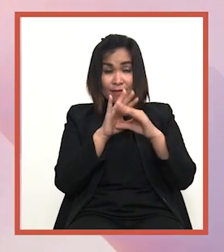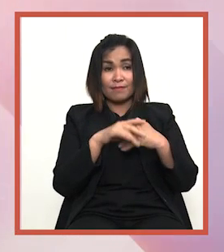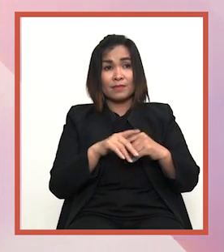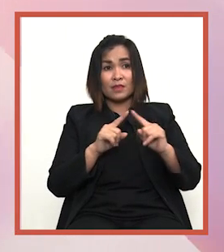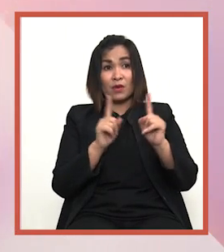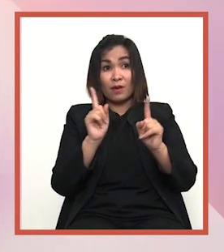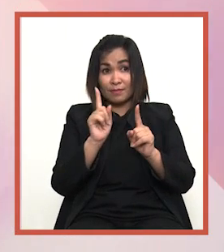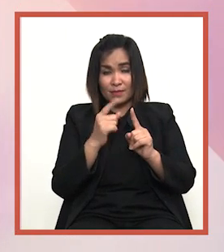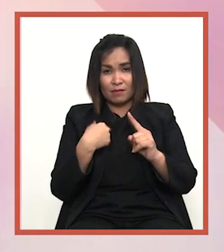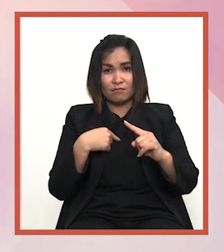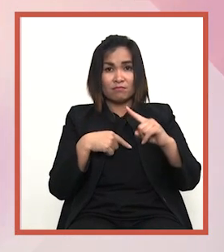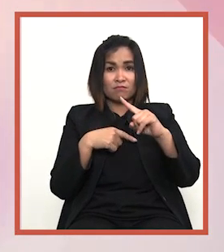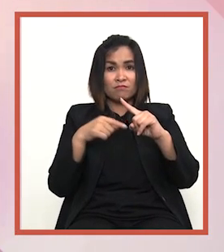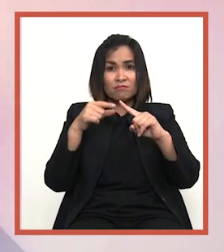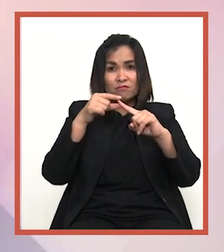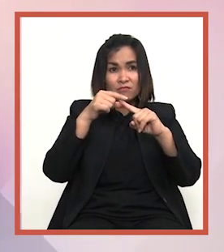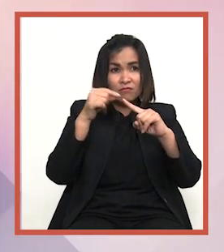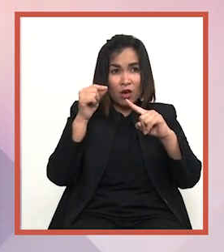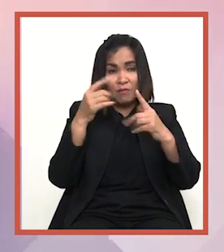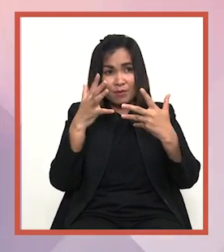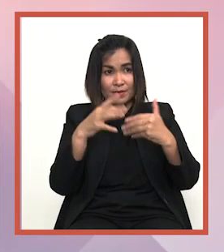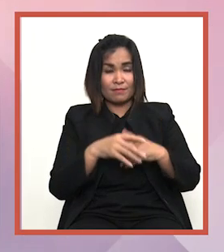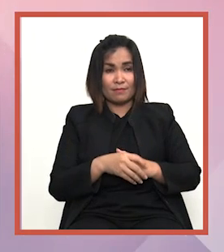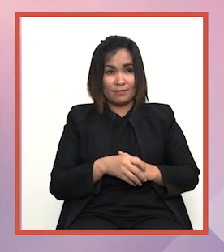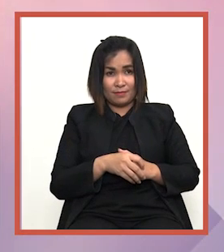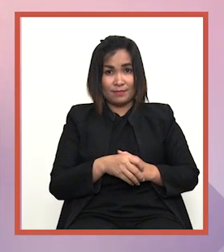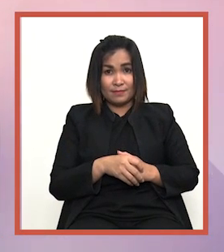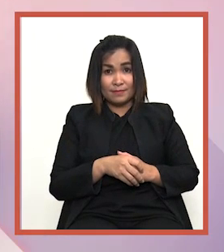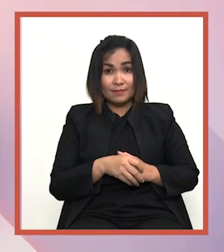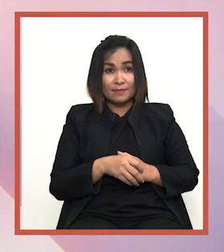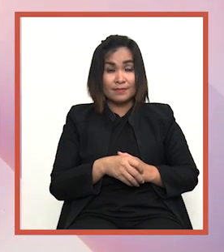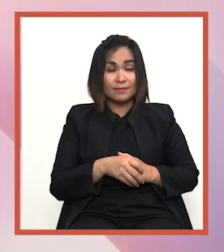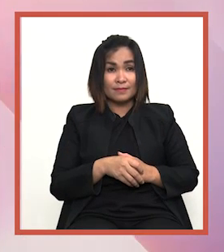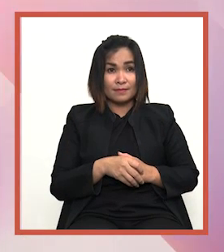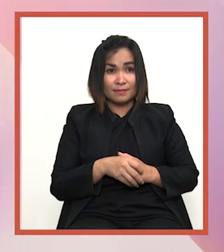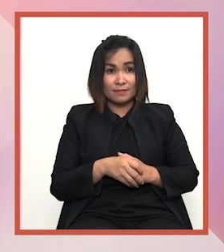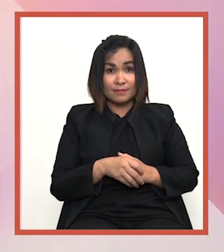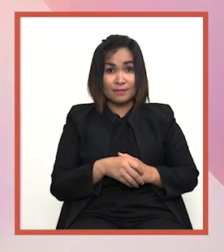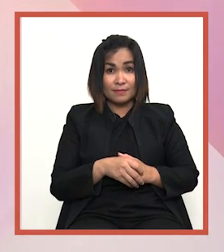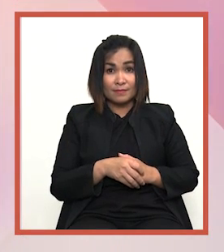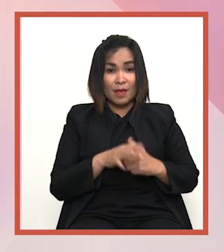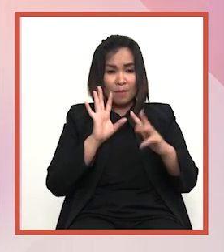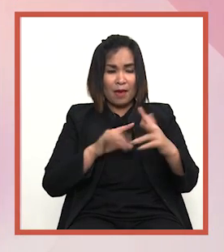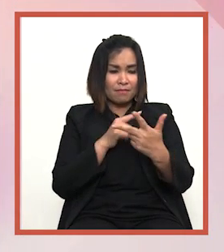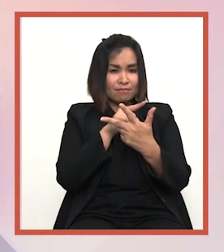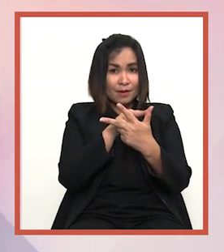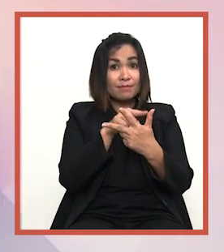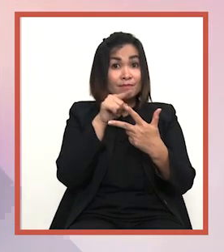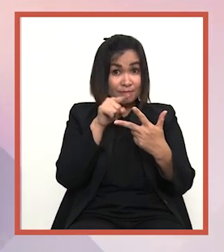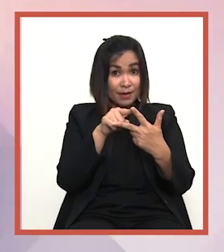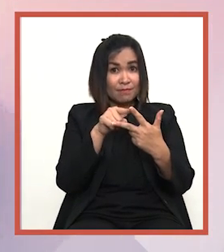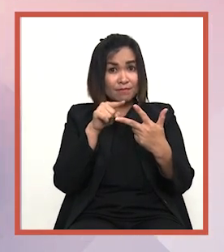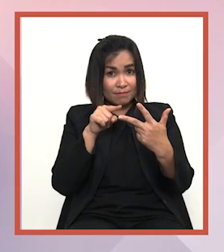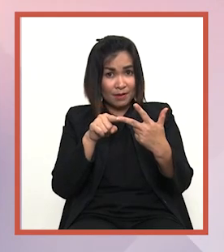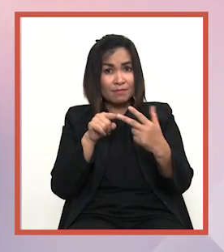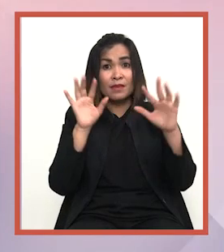แต่ไม่มีลูกศร นะครับเหมือนตัวความต้านทานปรับค่าได้สัญลักษณ์ทั้งแบบงานสมบูรณ์การทำง